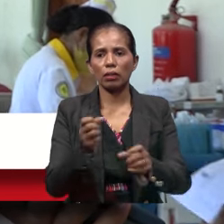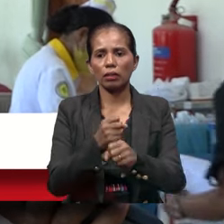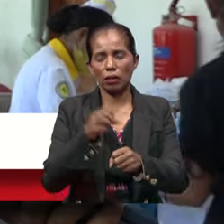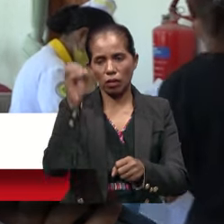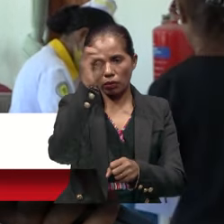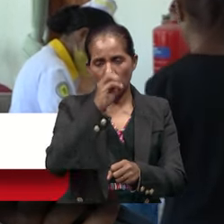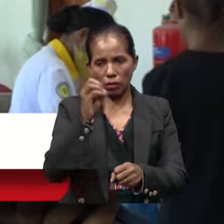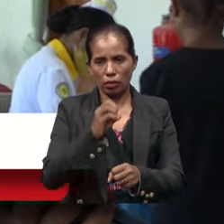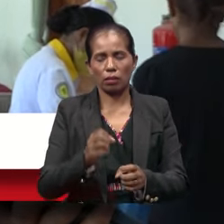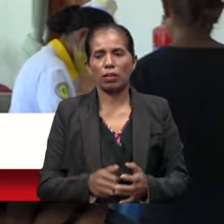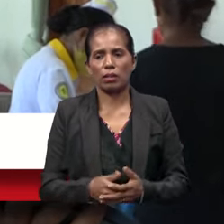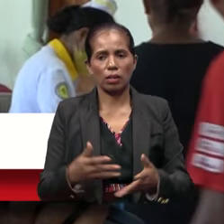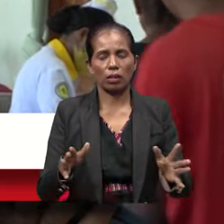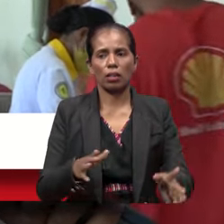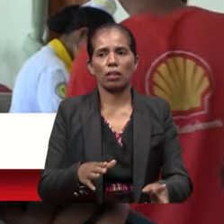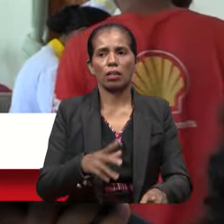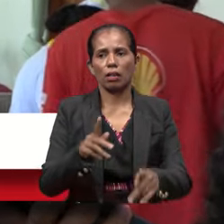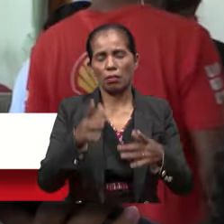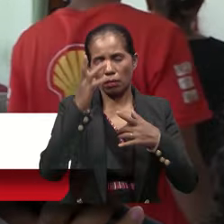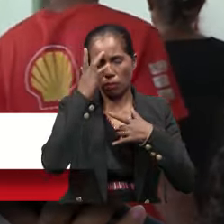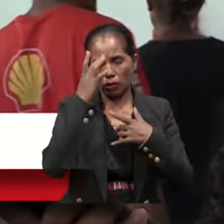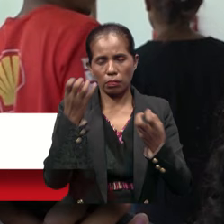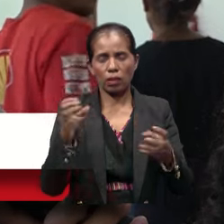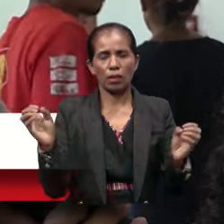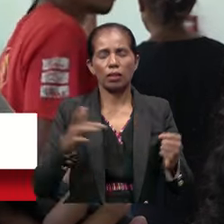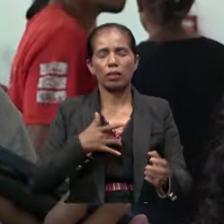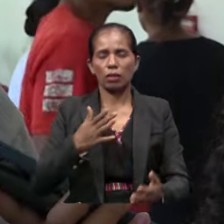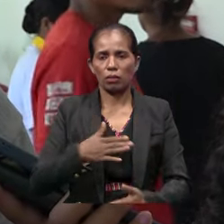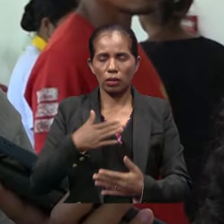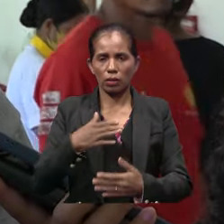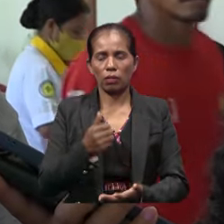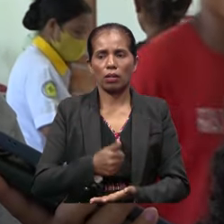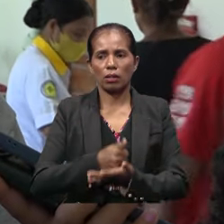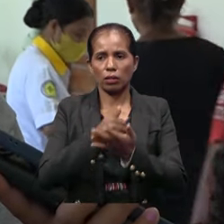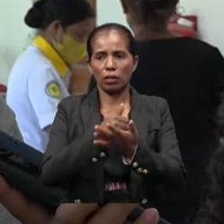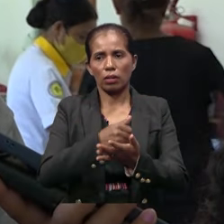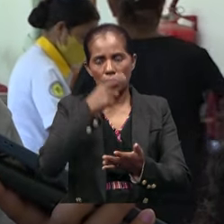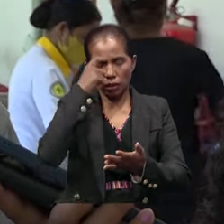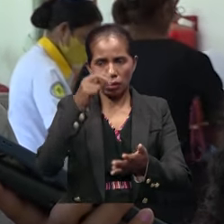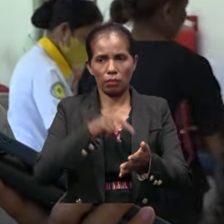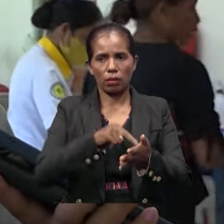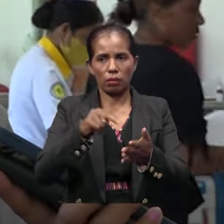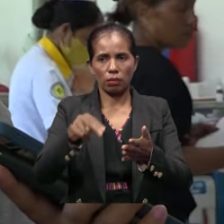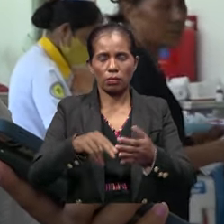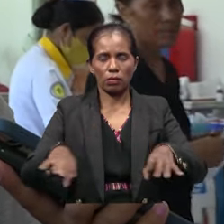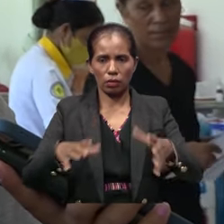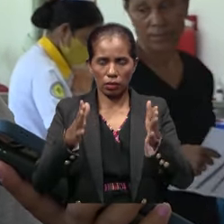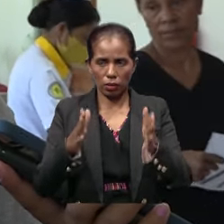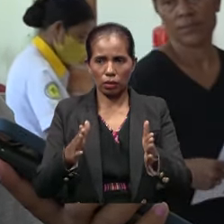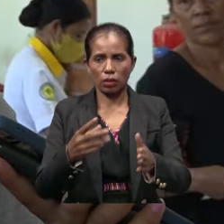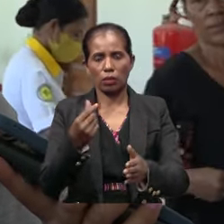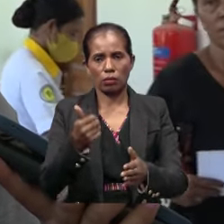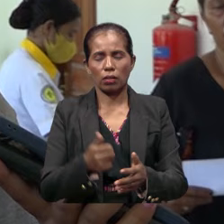Poder nem dala ruma pasien bara la satisfaso atendimento tamba número funcionário ne tuan